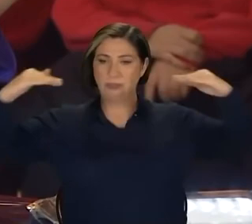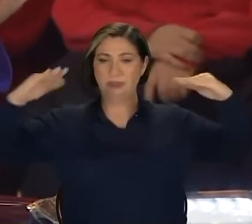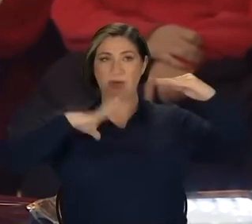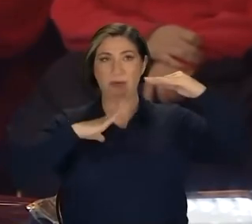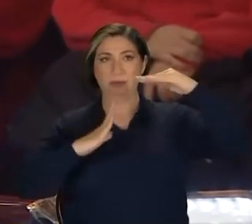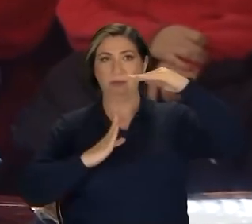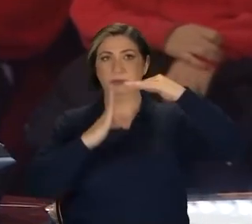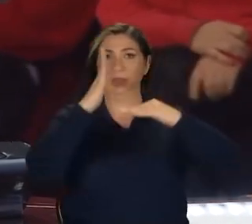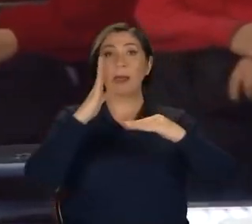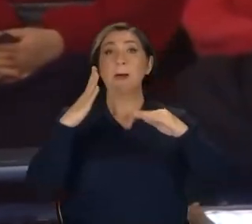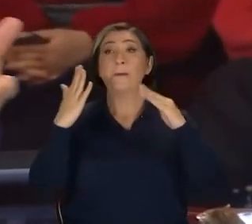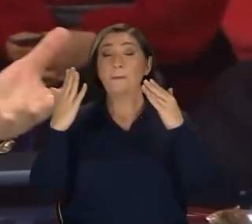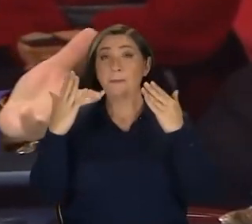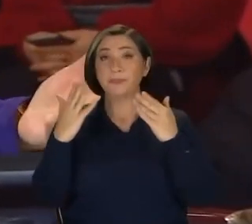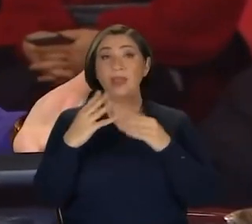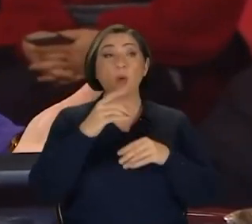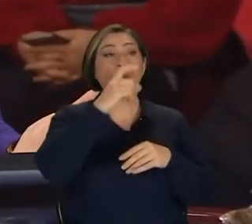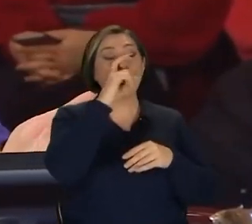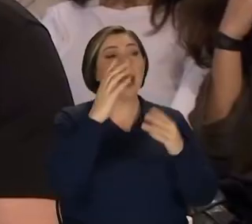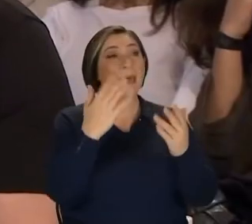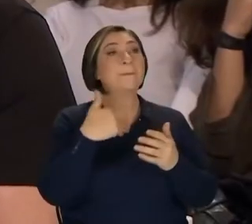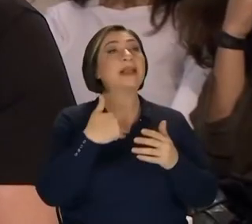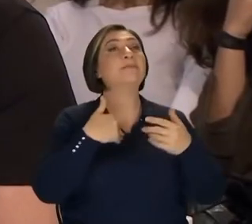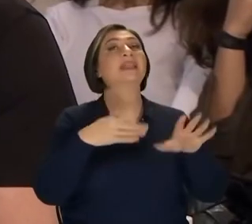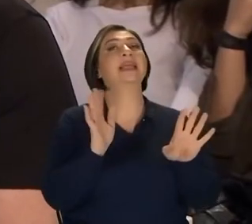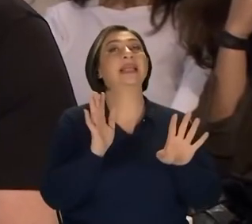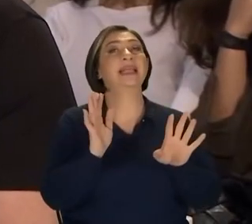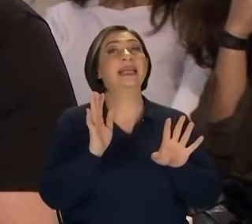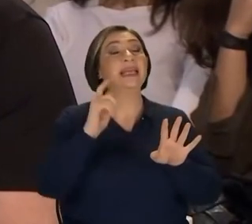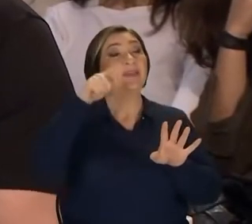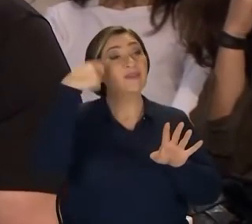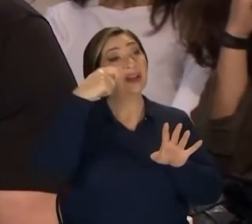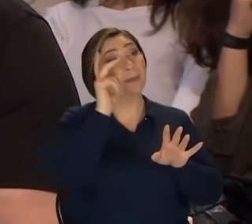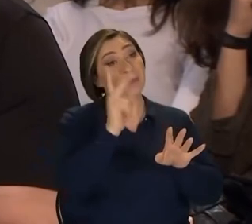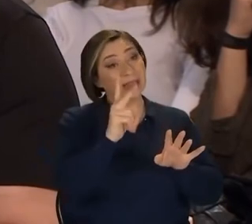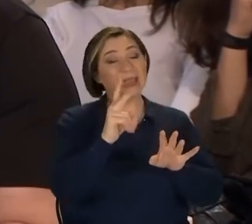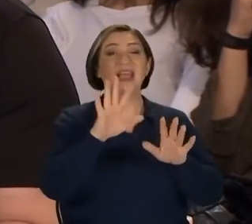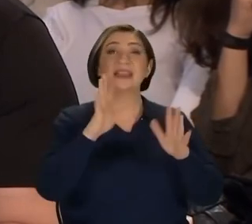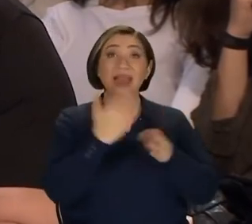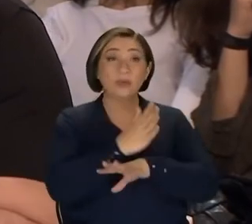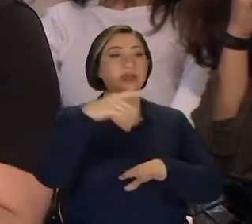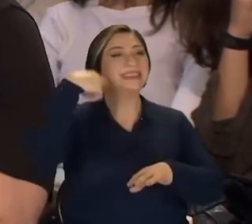Eyvallah. Peki, madem... Bu aslında, Okan aslında benim değil. Filmin, daha doğrusu sinema filmlerinin